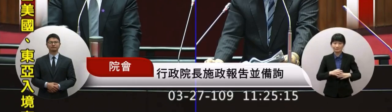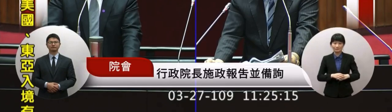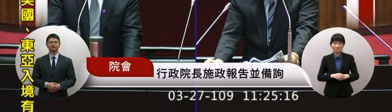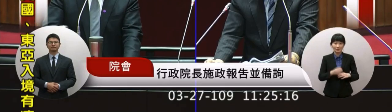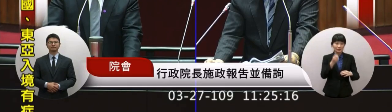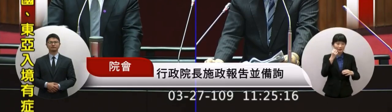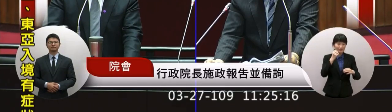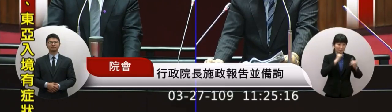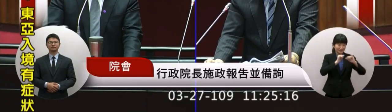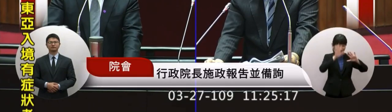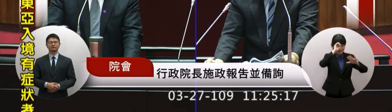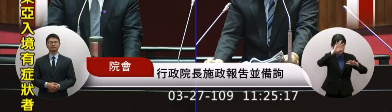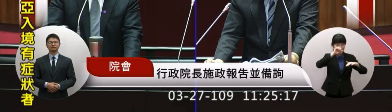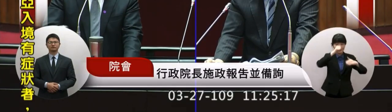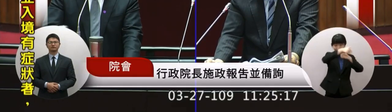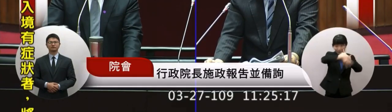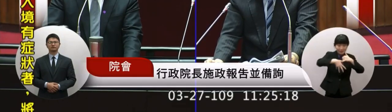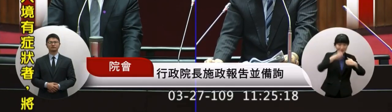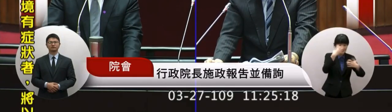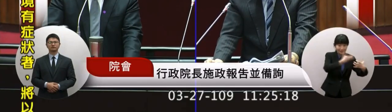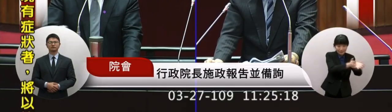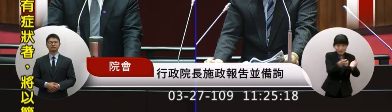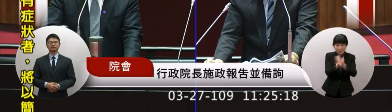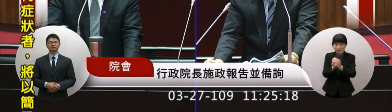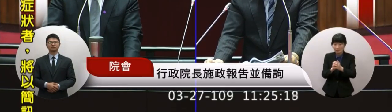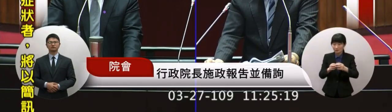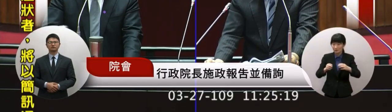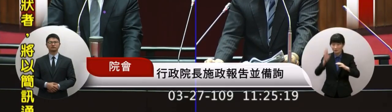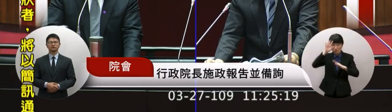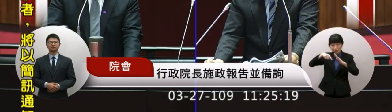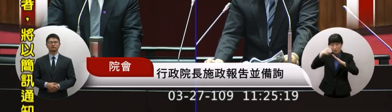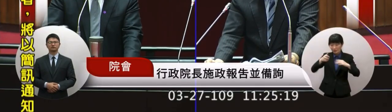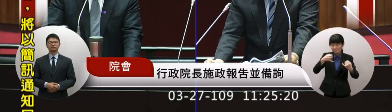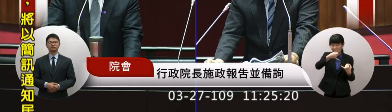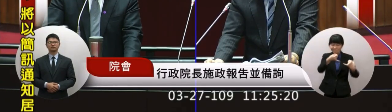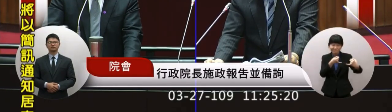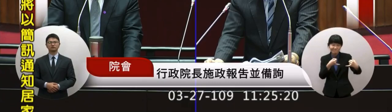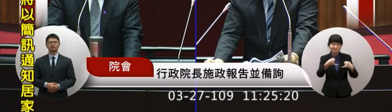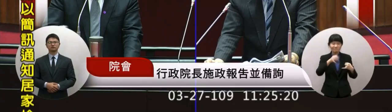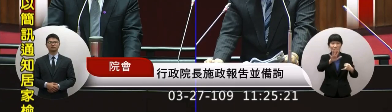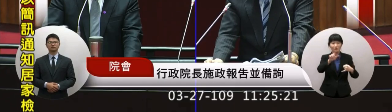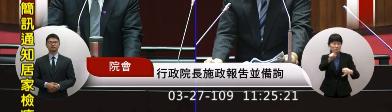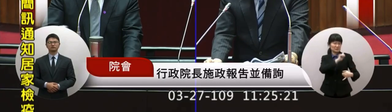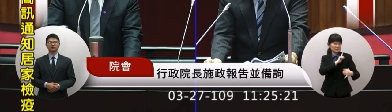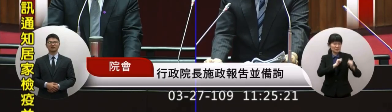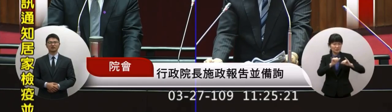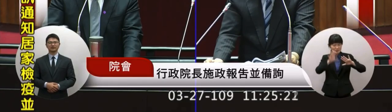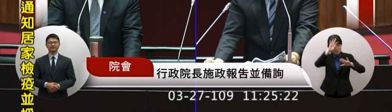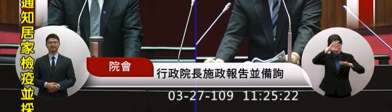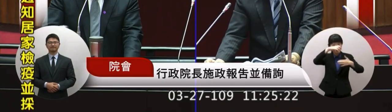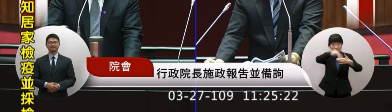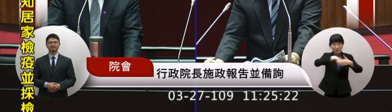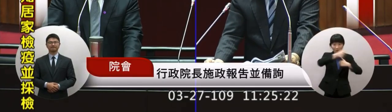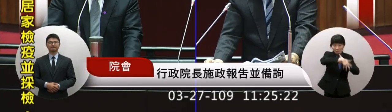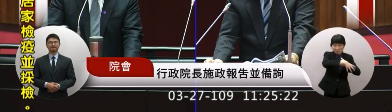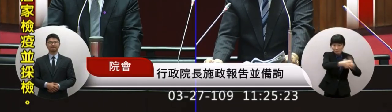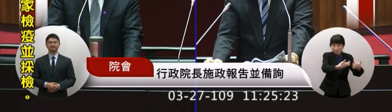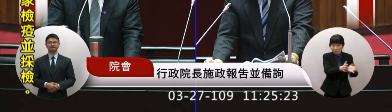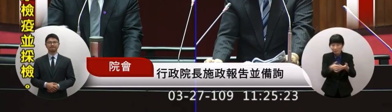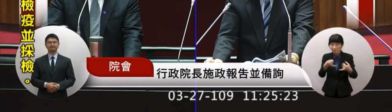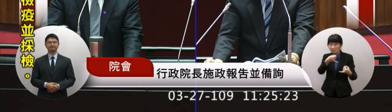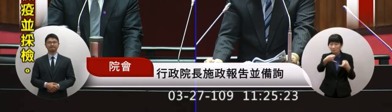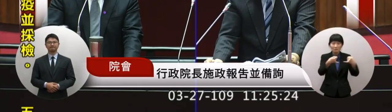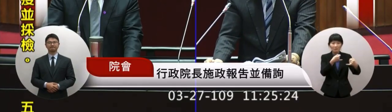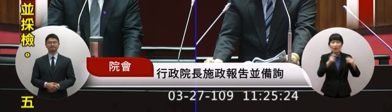台面化，本席认为民进党政党内部的斗争，自己内部处理就好，不要搬到台面